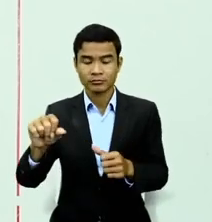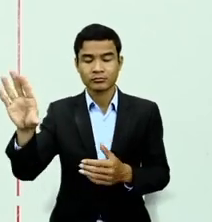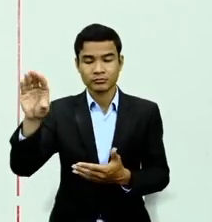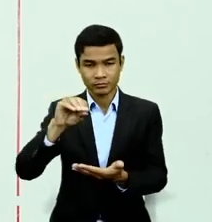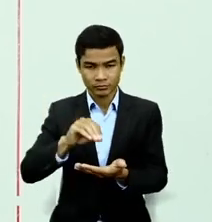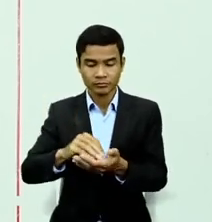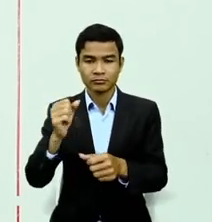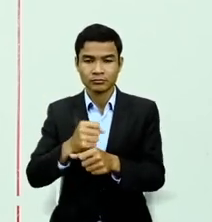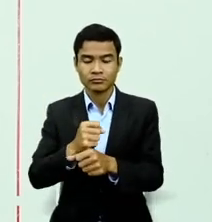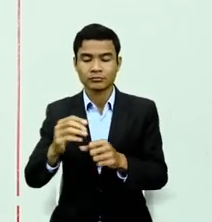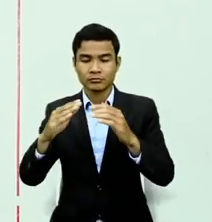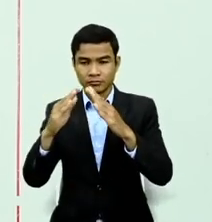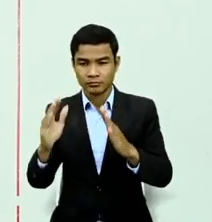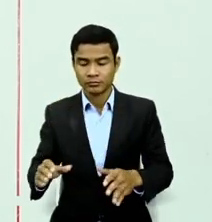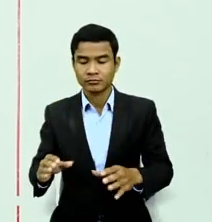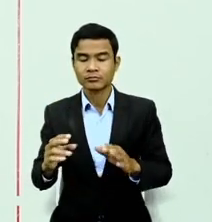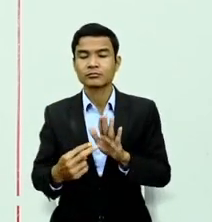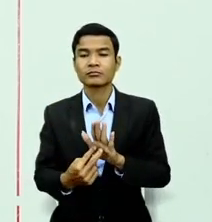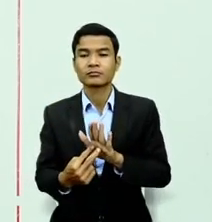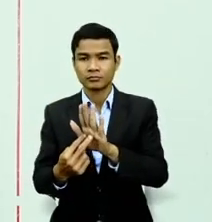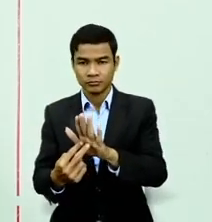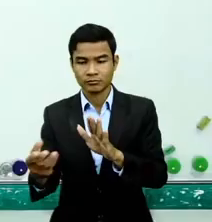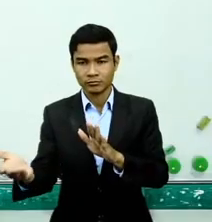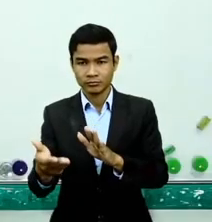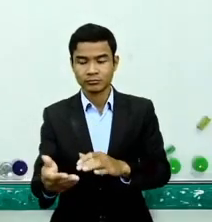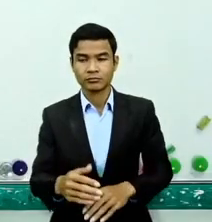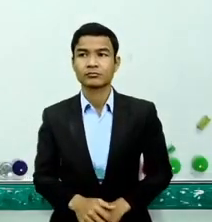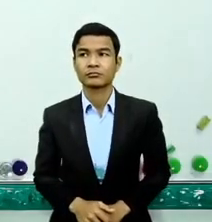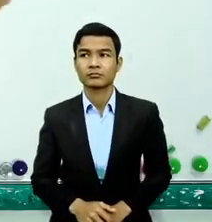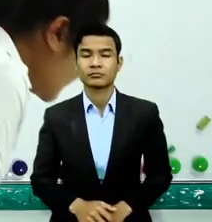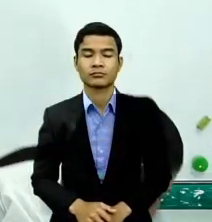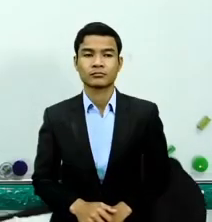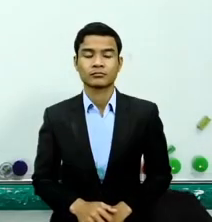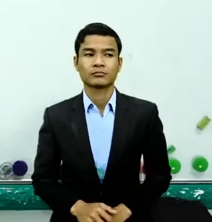cặp tiệt tiệt đây nè cô nằm bằng hai từ căn con từng ở khnía nè con